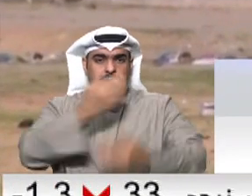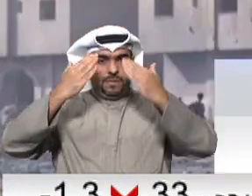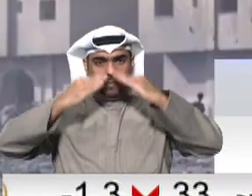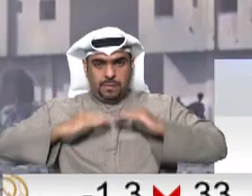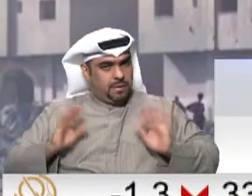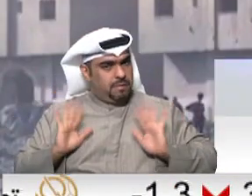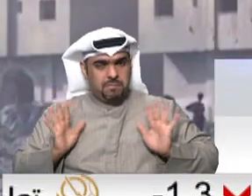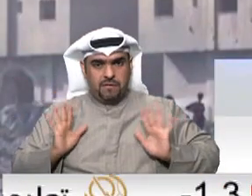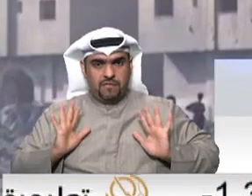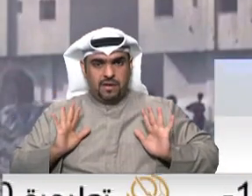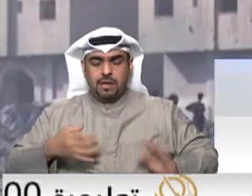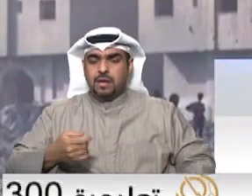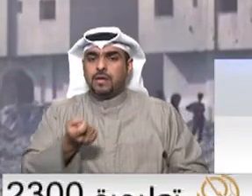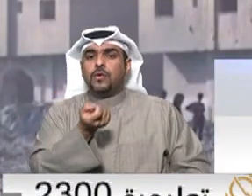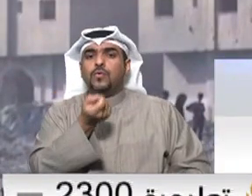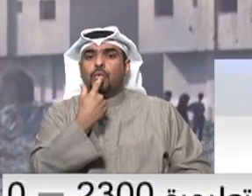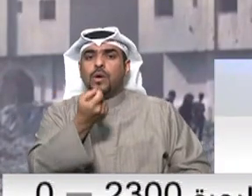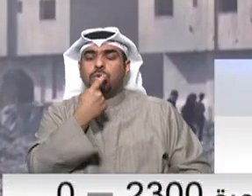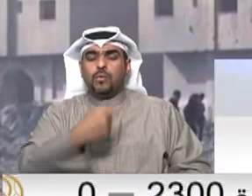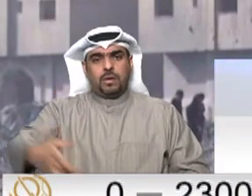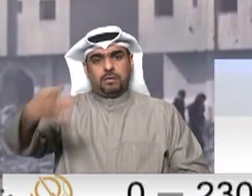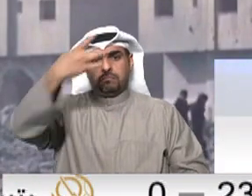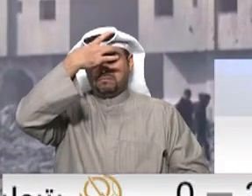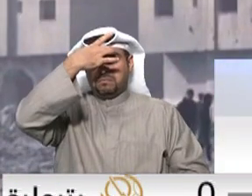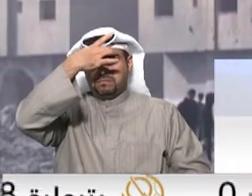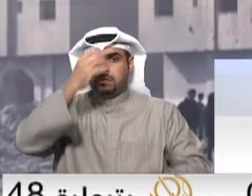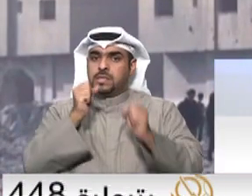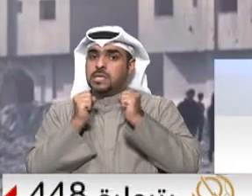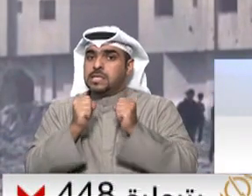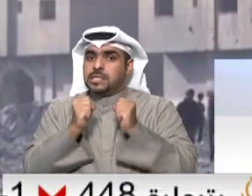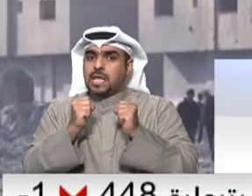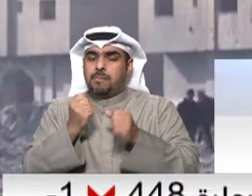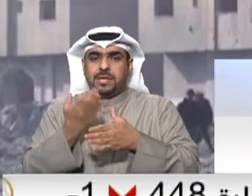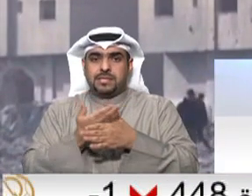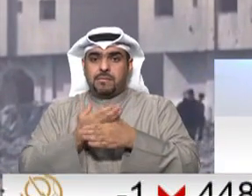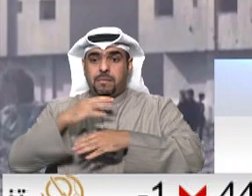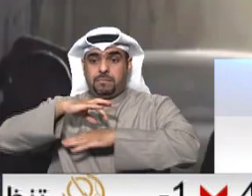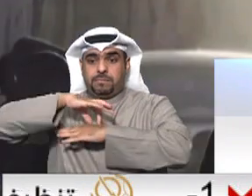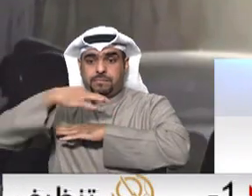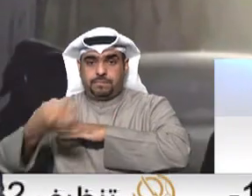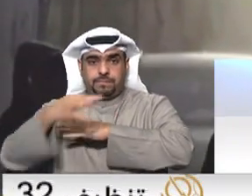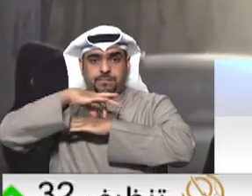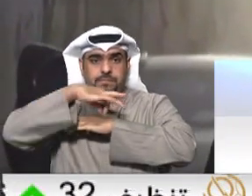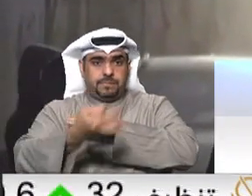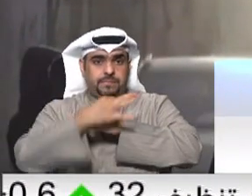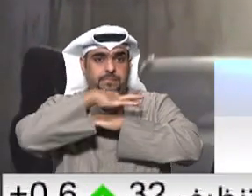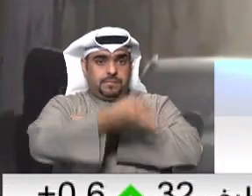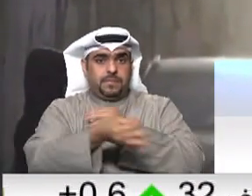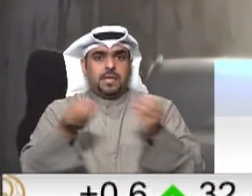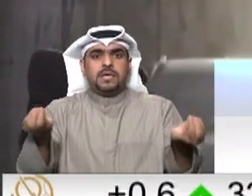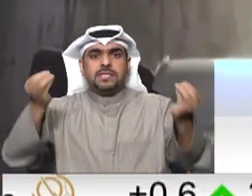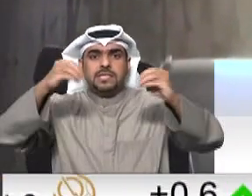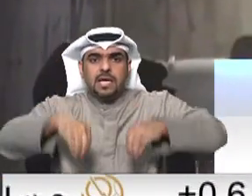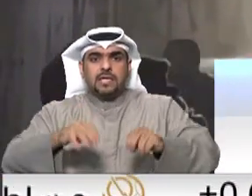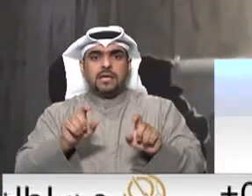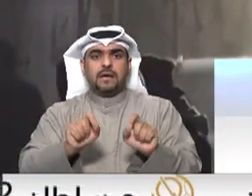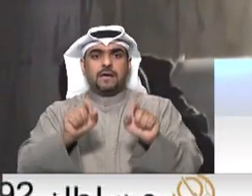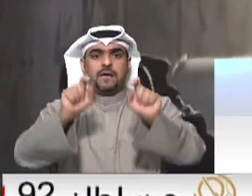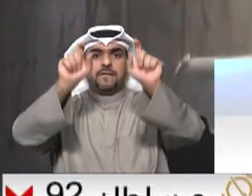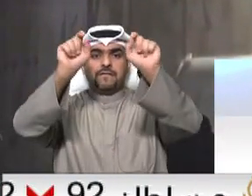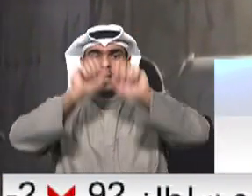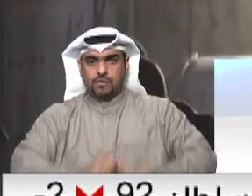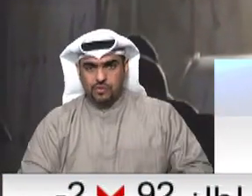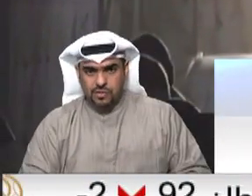الأطفال وانتشار الأمراض، وخاصة بين النازحين في مراكز الإيواء المكتظة. كما أكدت عن رصد حالات